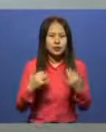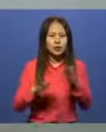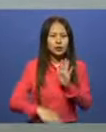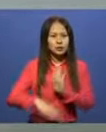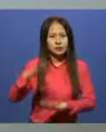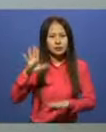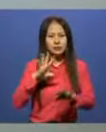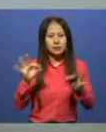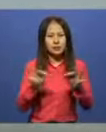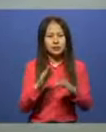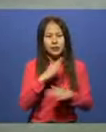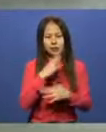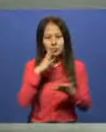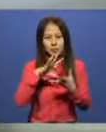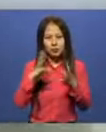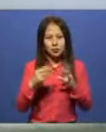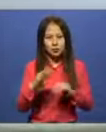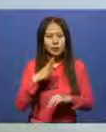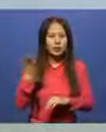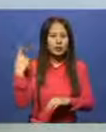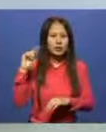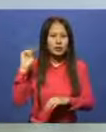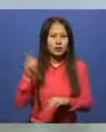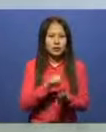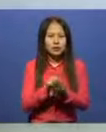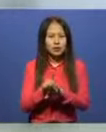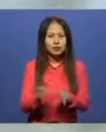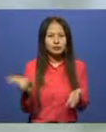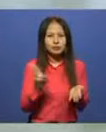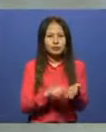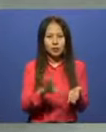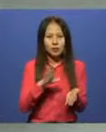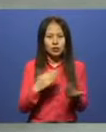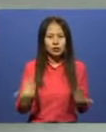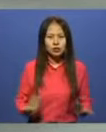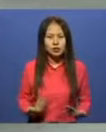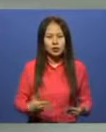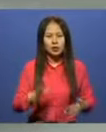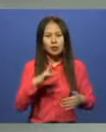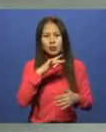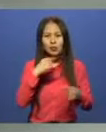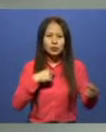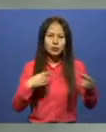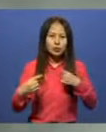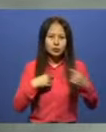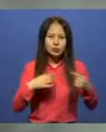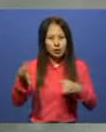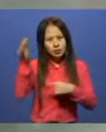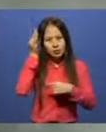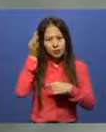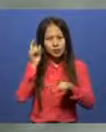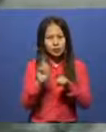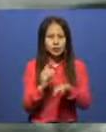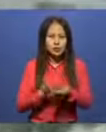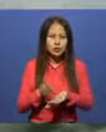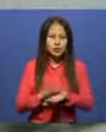күннен тракторды тізгіндеген жас шығыт майдан даласында оны танкі алмастырады. Өлім мен өмірдің ортасында өткен азапты күндерді ескалудың өзі